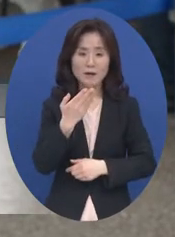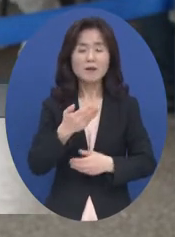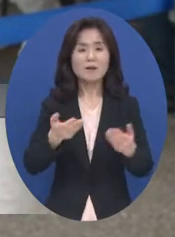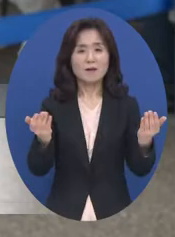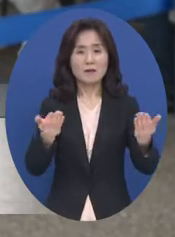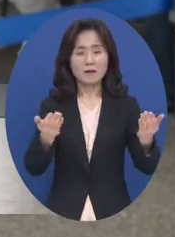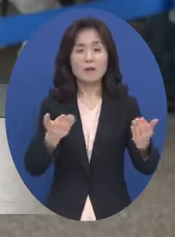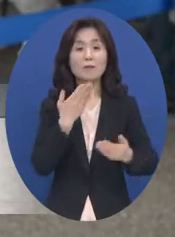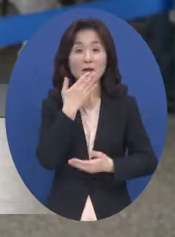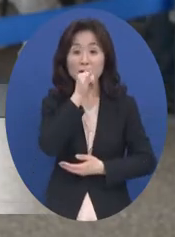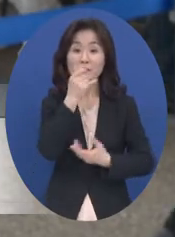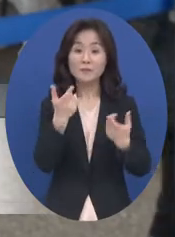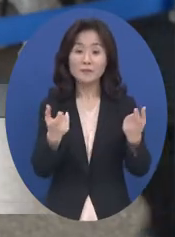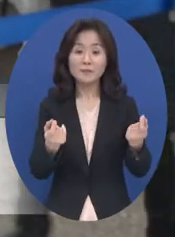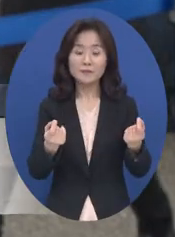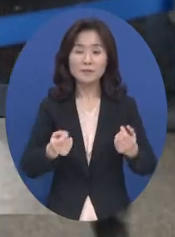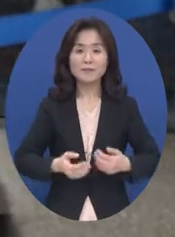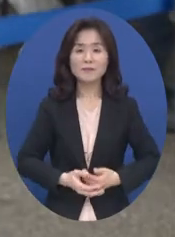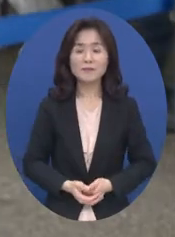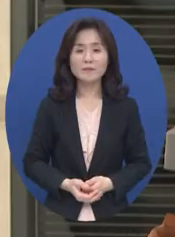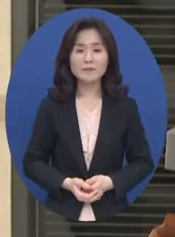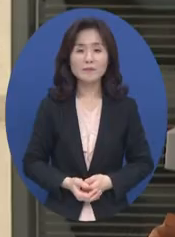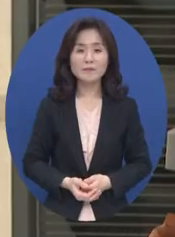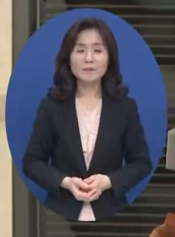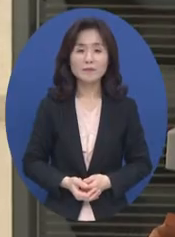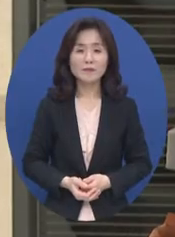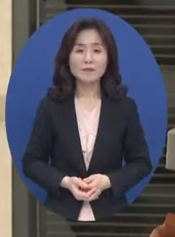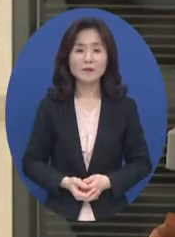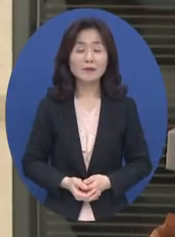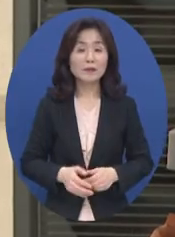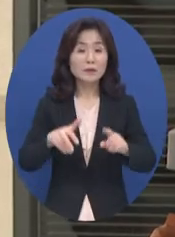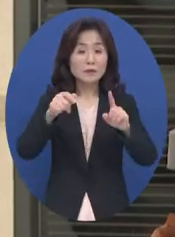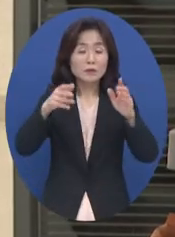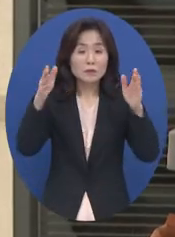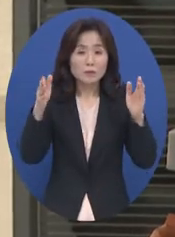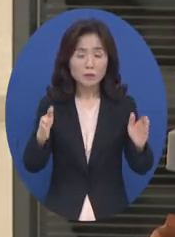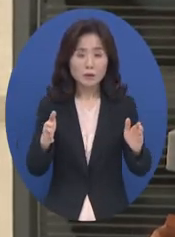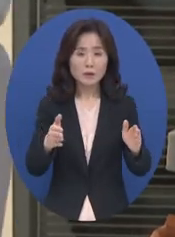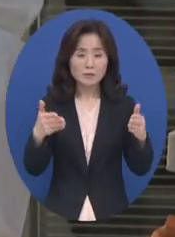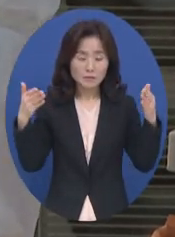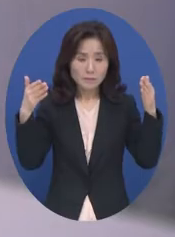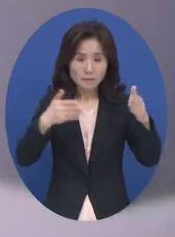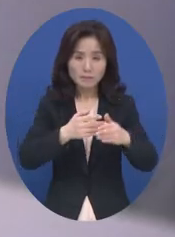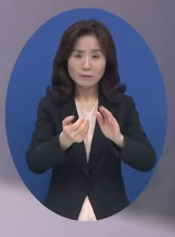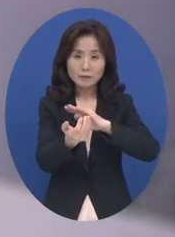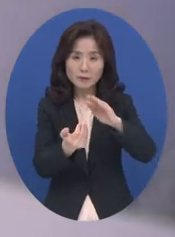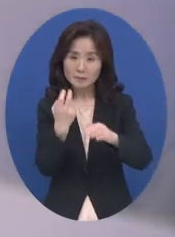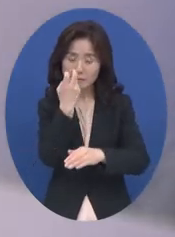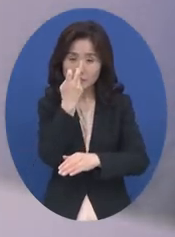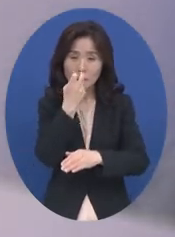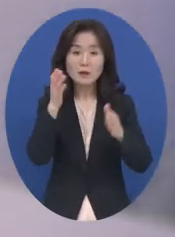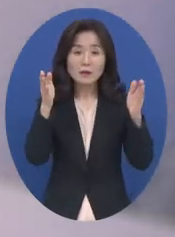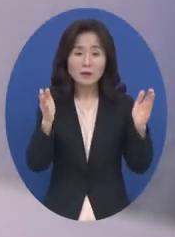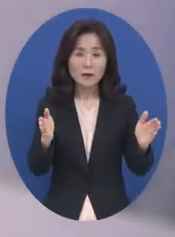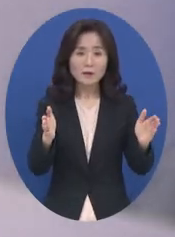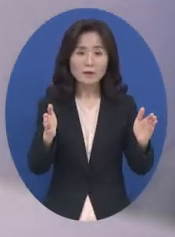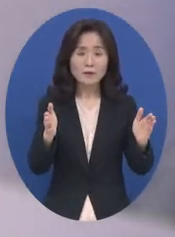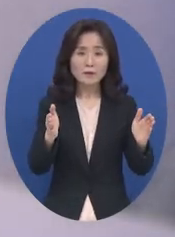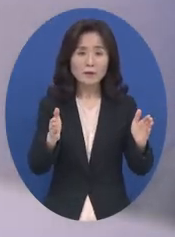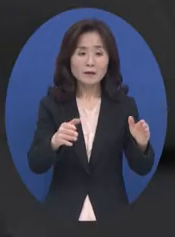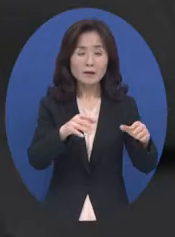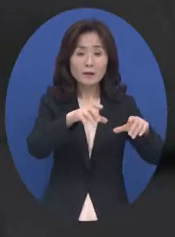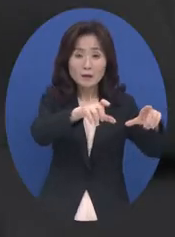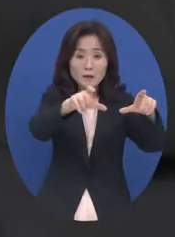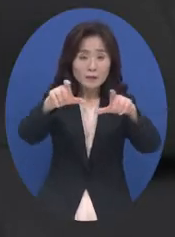편안하게 업무를 보게 봐주실 것 같아요. 일주일간을 집중 선제 검사 기간으로 두고 각과